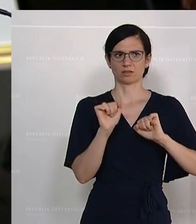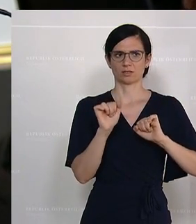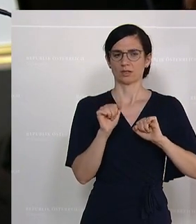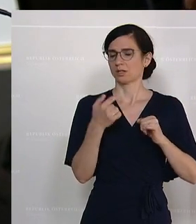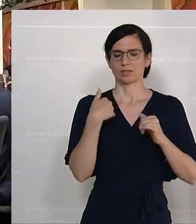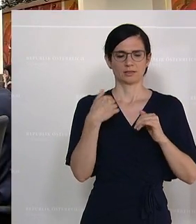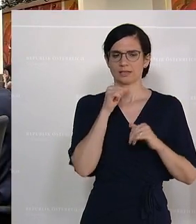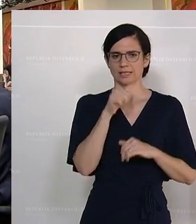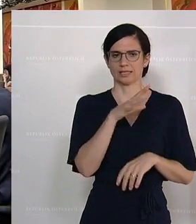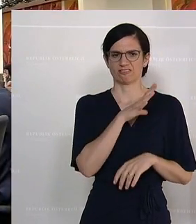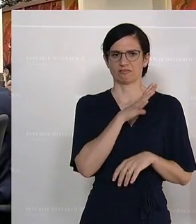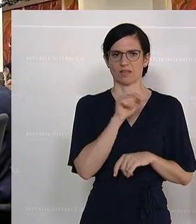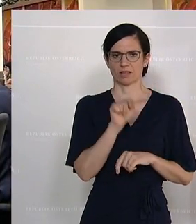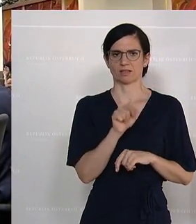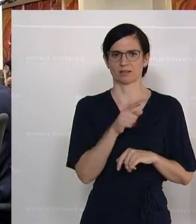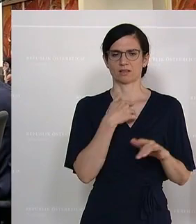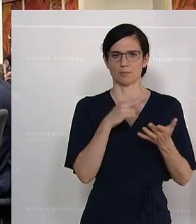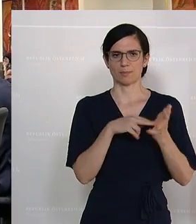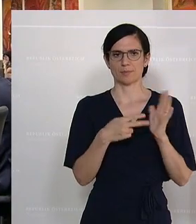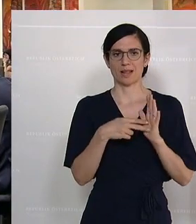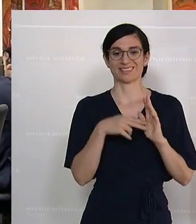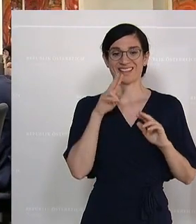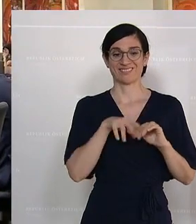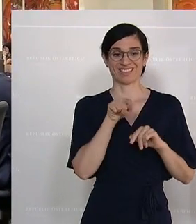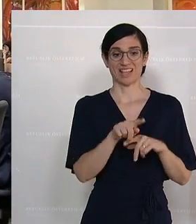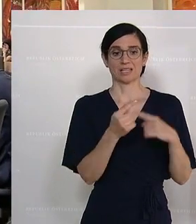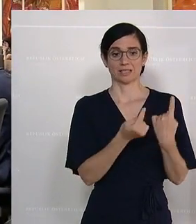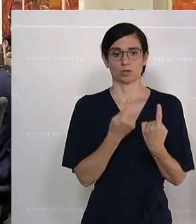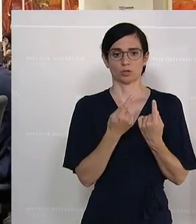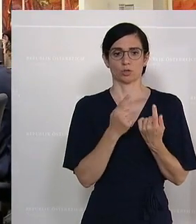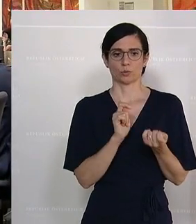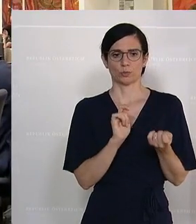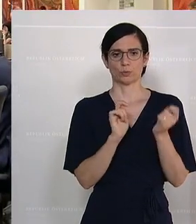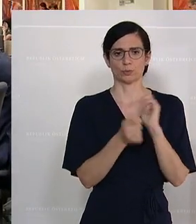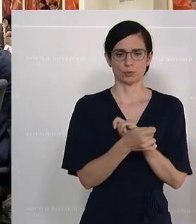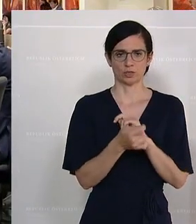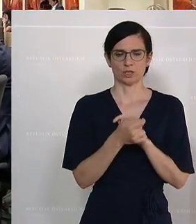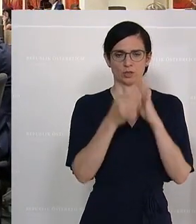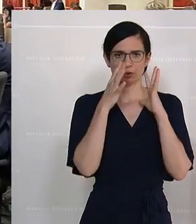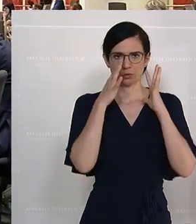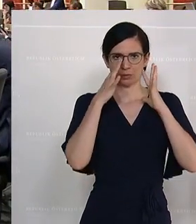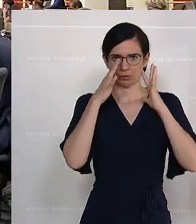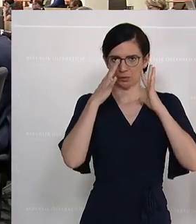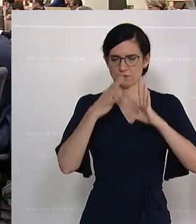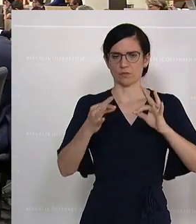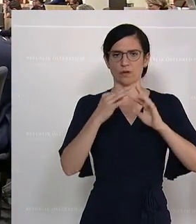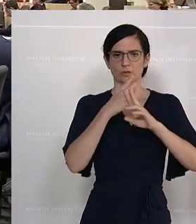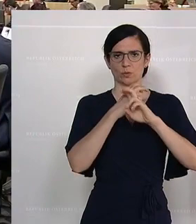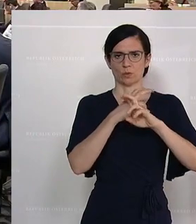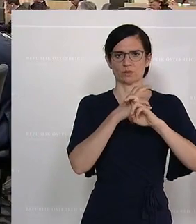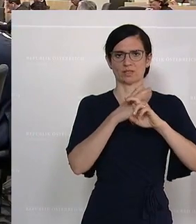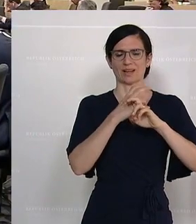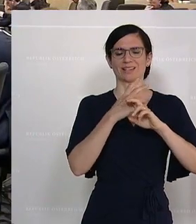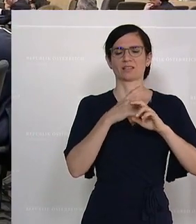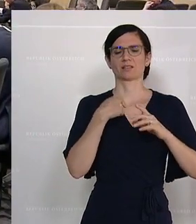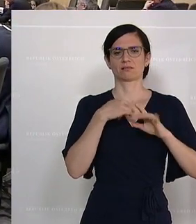gefahr wenn wir anzeichen haben dass sich diese situation ändert werden wir sofort in österreich unmittelbar nächste